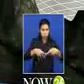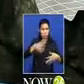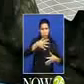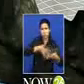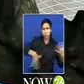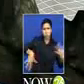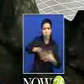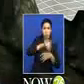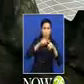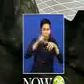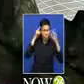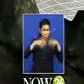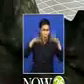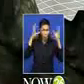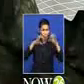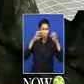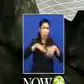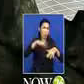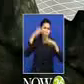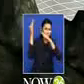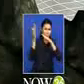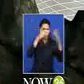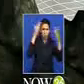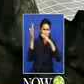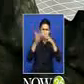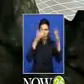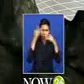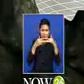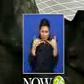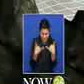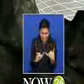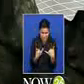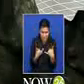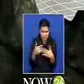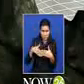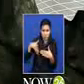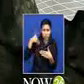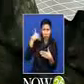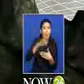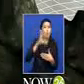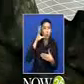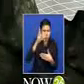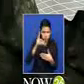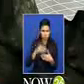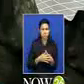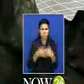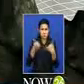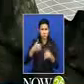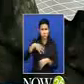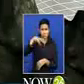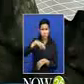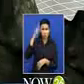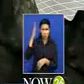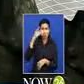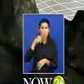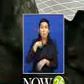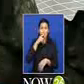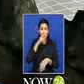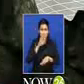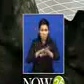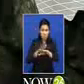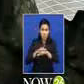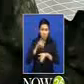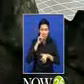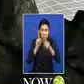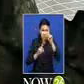ทำให้เกิดฝนตกหนักคลื่นลมแรงตลอดจนตั้งแต่ช่วงนี้ไปจนถึงวันพรุ่งนี้นะครับอุตุนิยมวิทยาของไต้หวันประเมินไว้นะครับว่